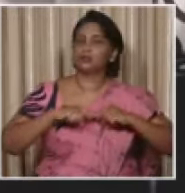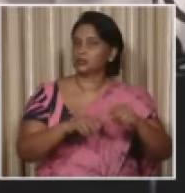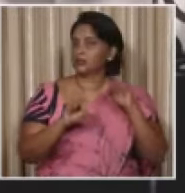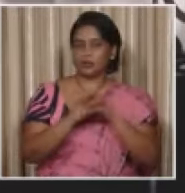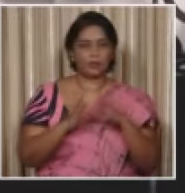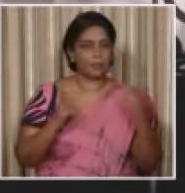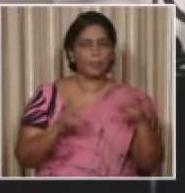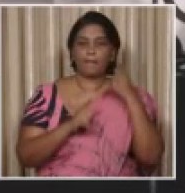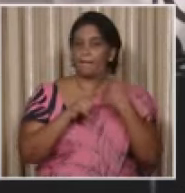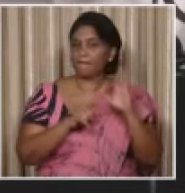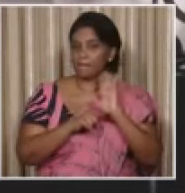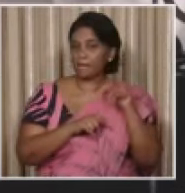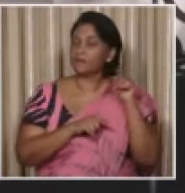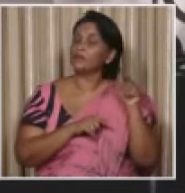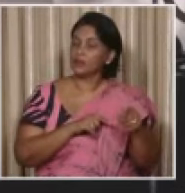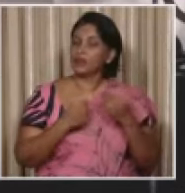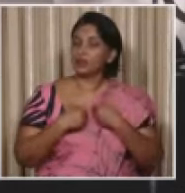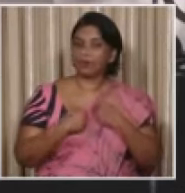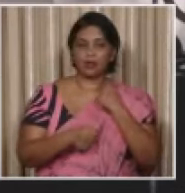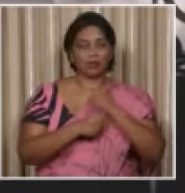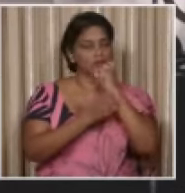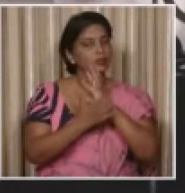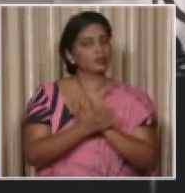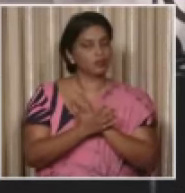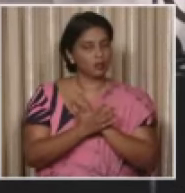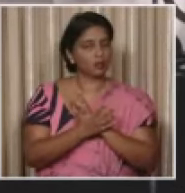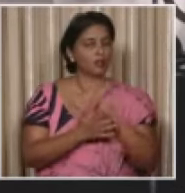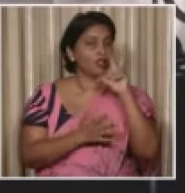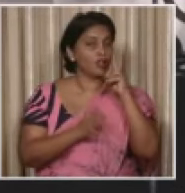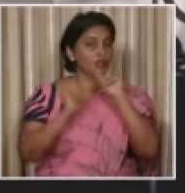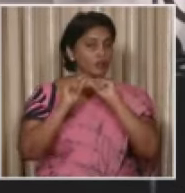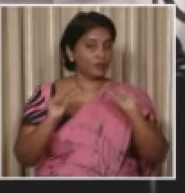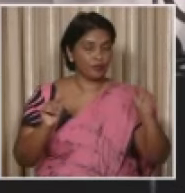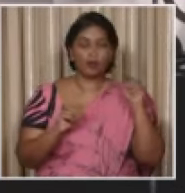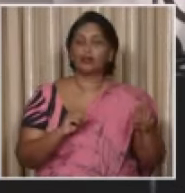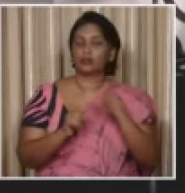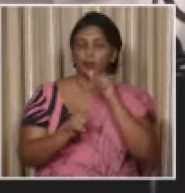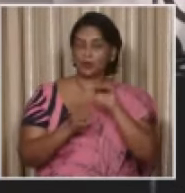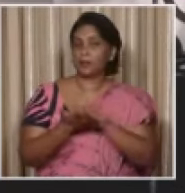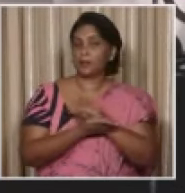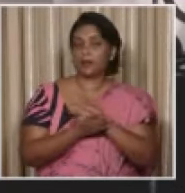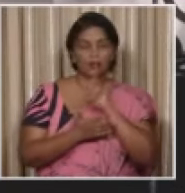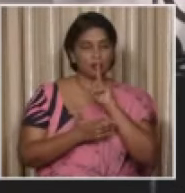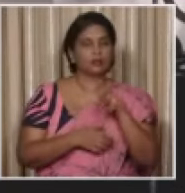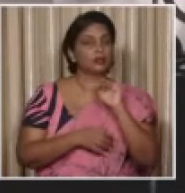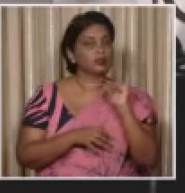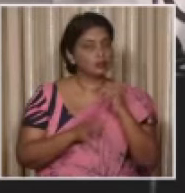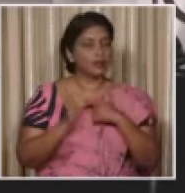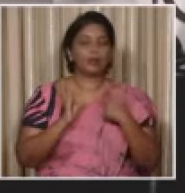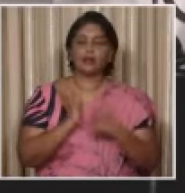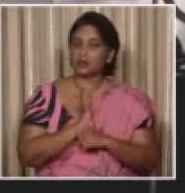ऐतिवेन्न एवितरक्ने वे अपे आंडुक व्यवस्थावे असूवेणि वगंत इता पहदिलो यम